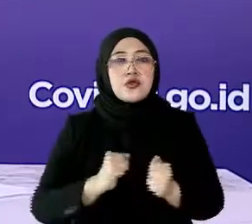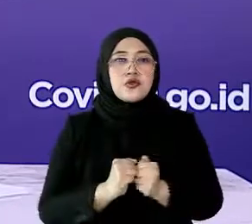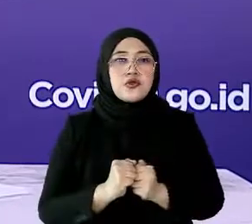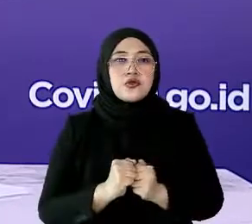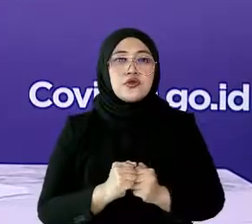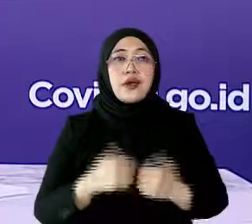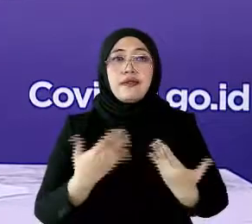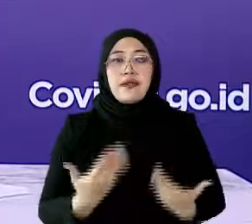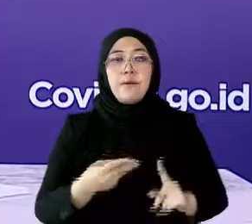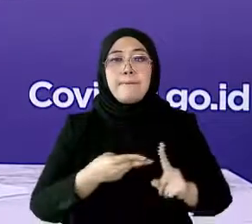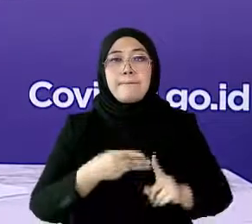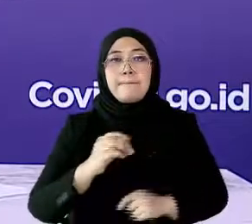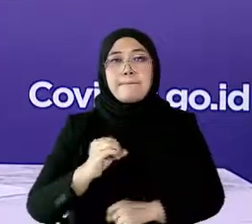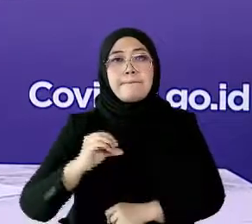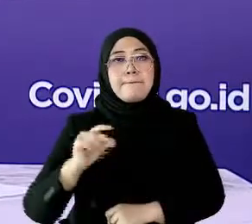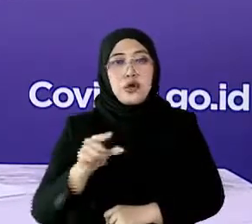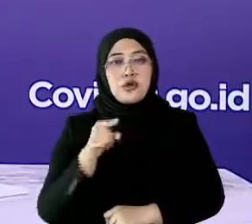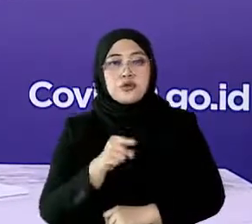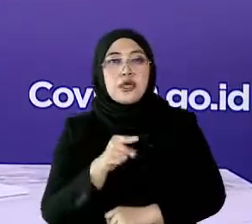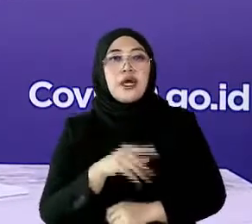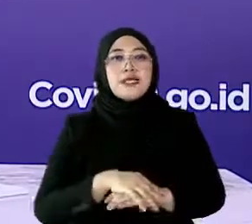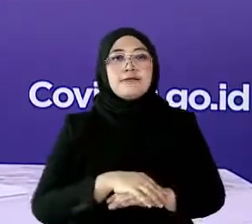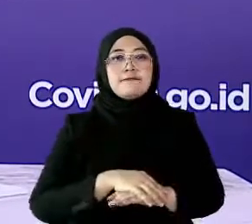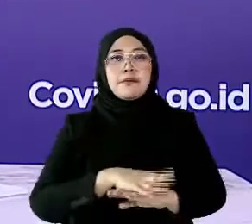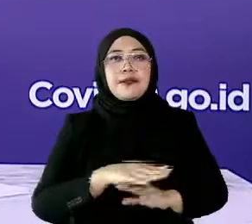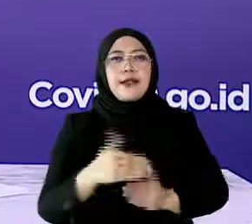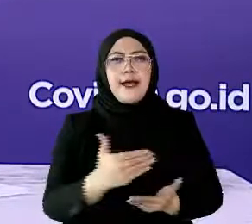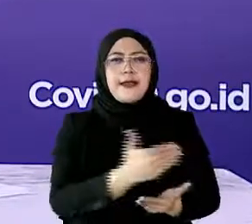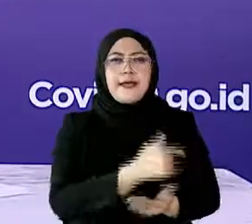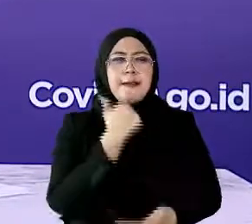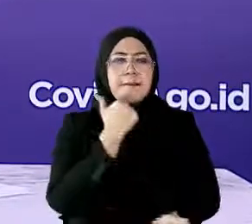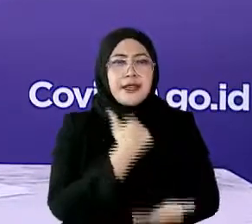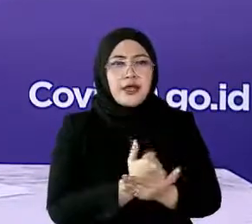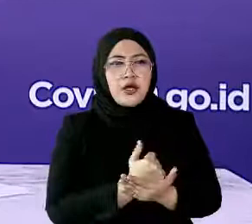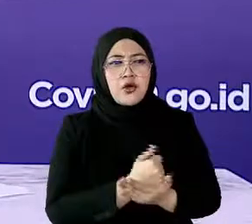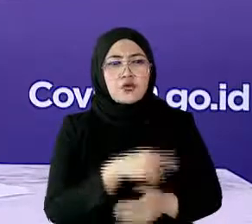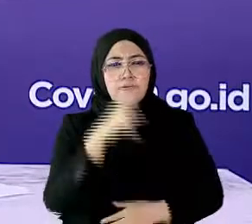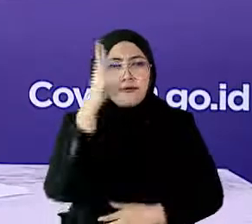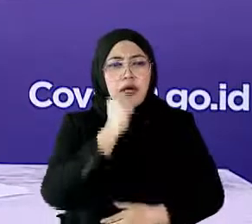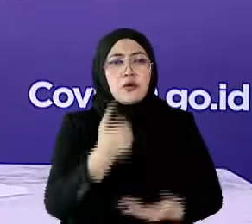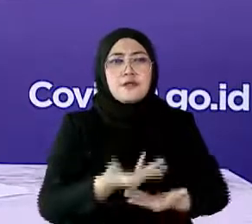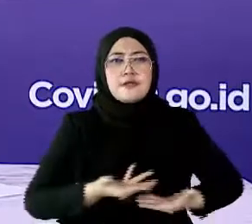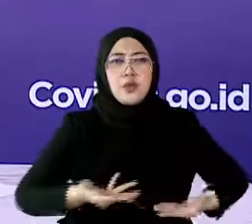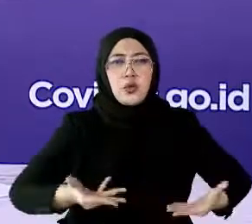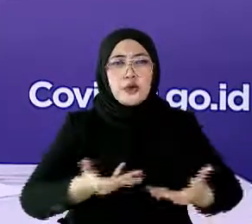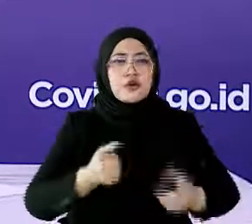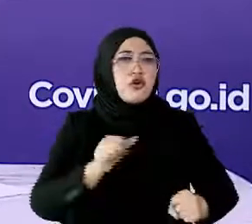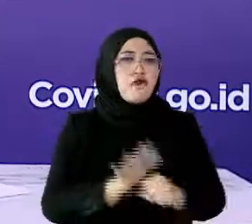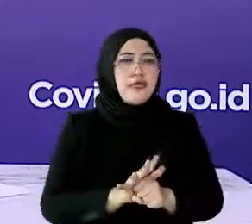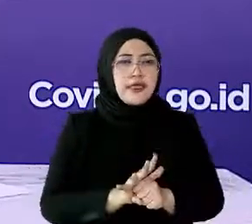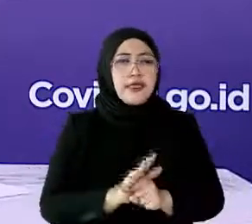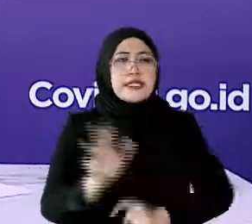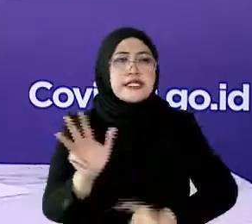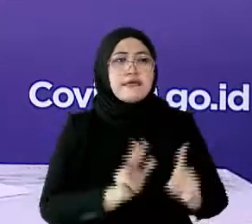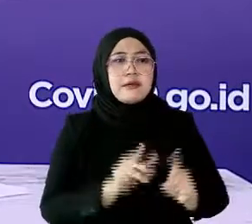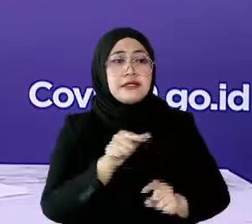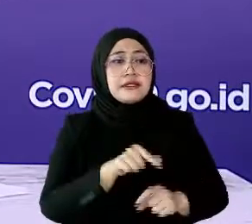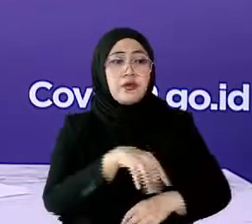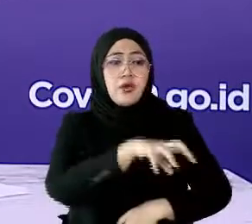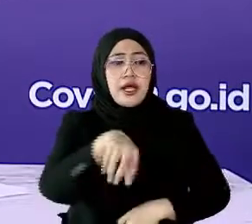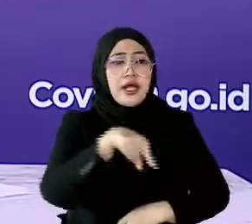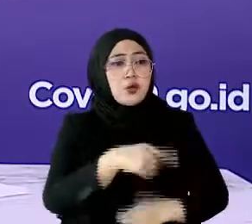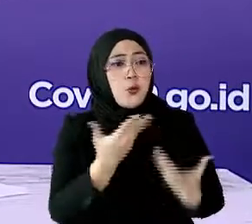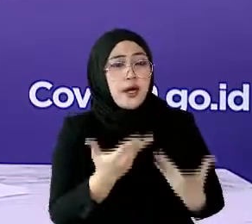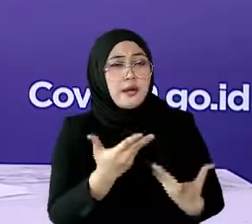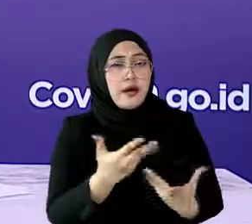danboard menjadi indikator penting dalam lihat kegawatan situasi coffee 19 di suatu wilayah